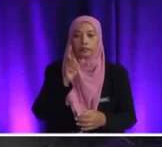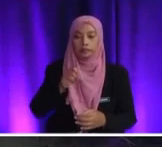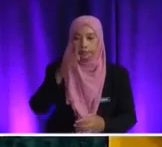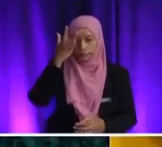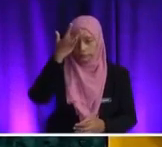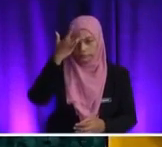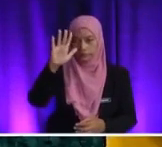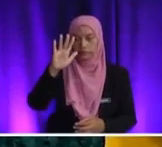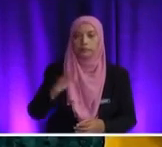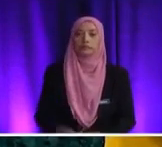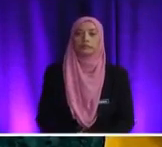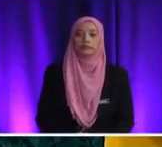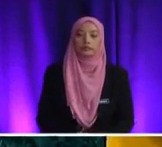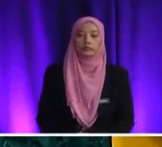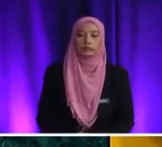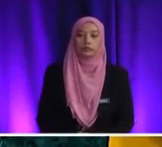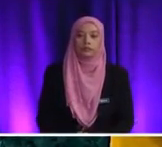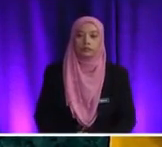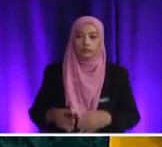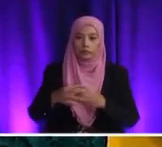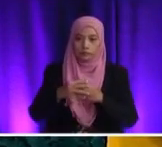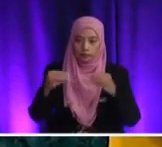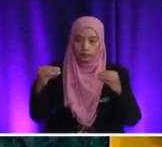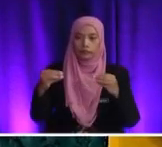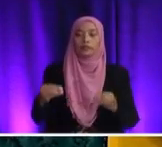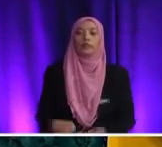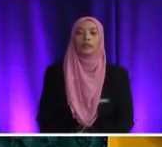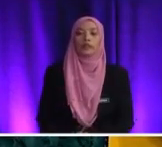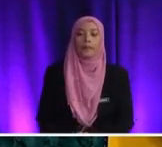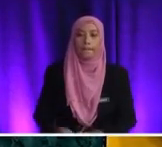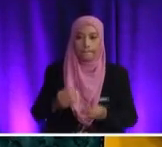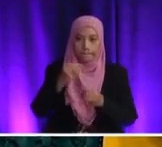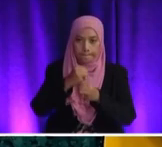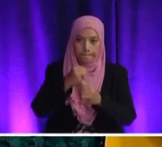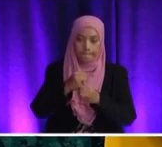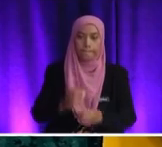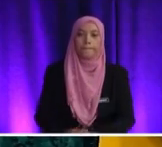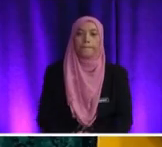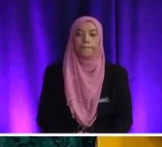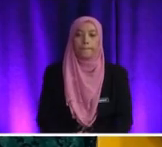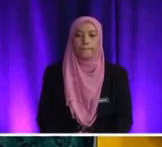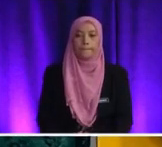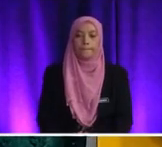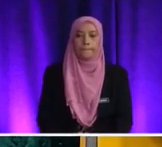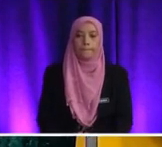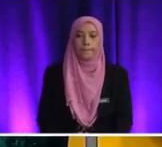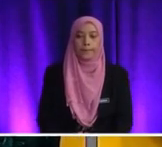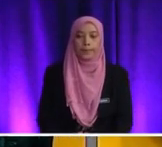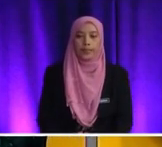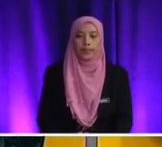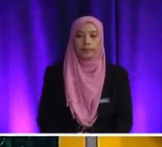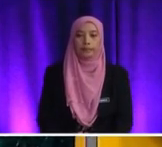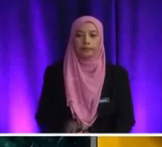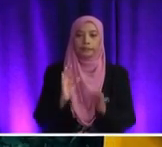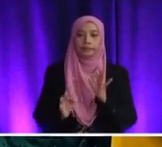pentingnya ya majikan akan memilih orang yang bijak menyelesaikan masalah lahir secara nikali kita